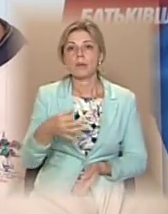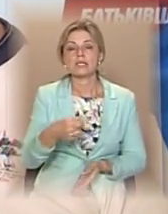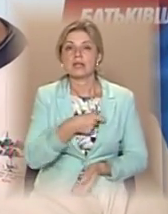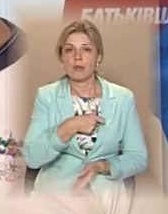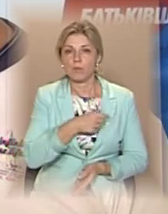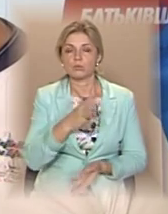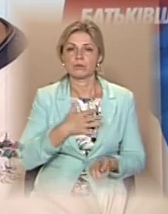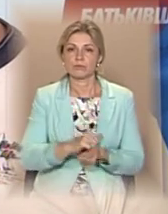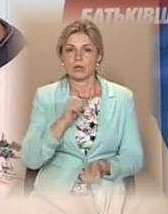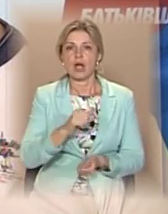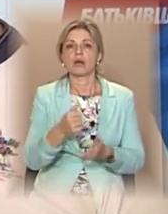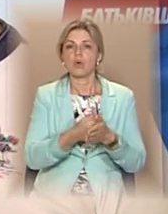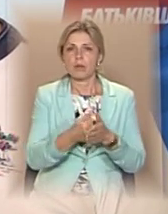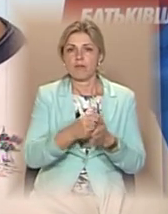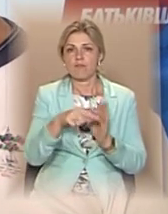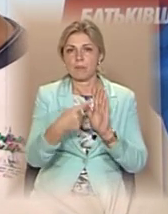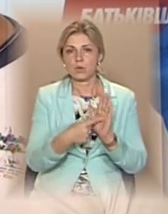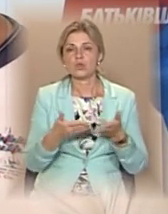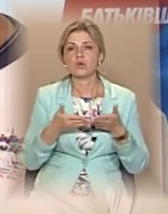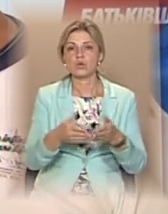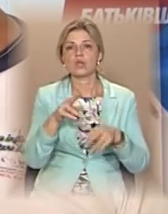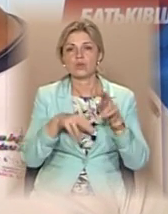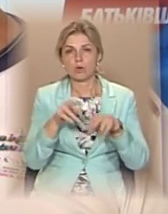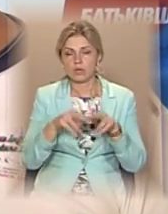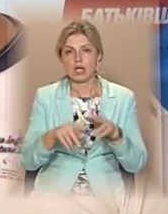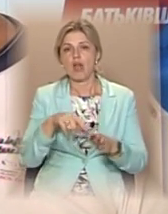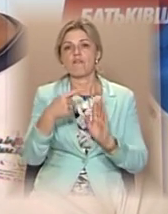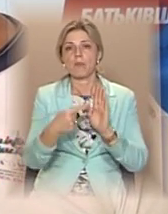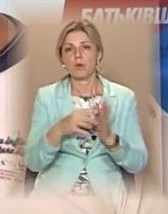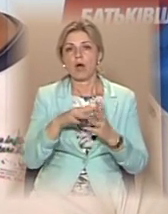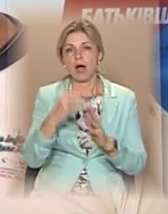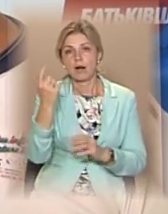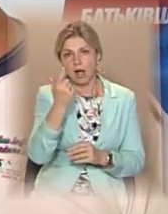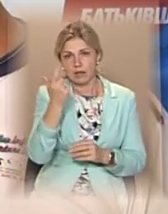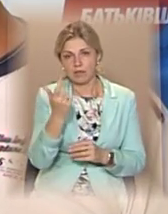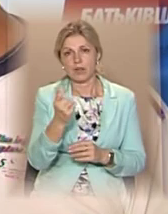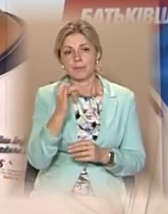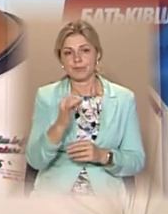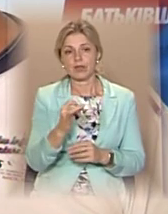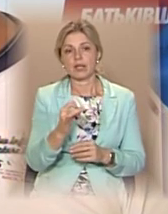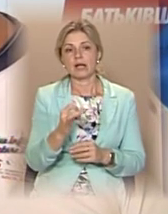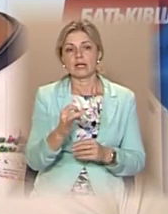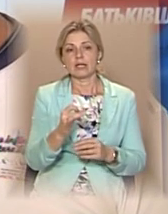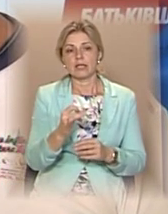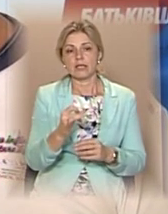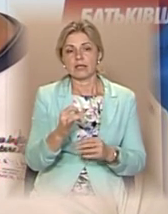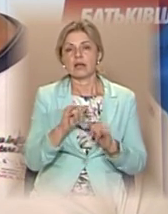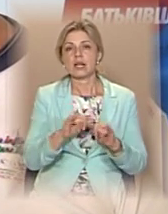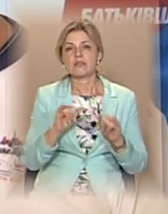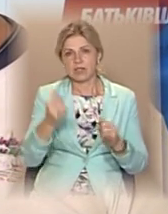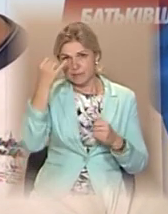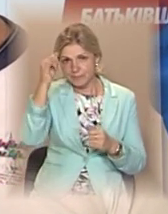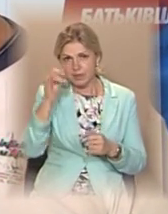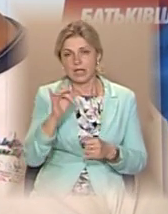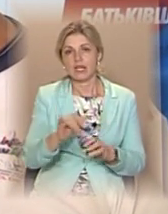вопроси судостроєння, вопроси розвитку аграрного комплексу, сімейного виробництва,